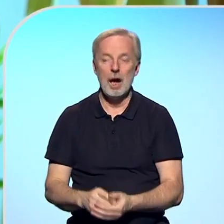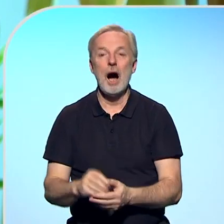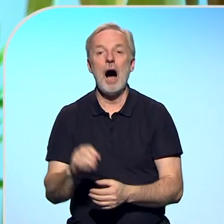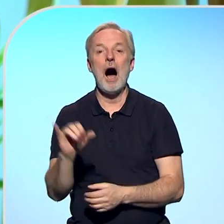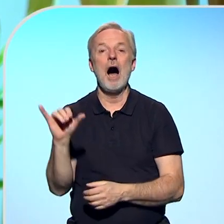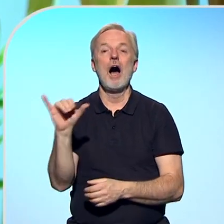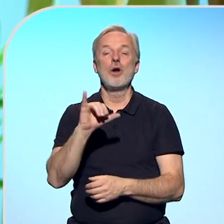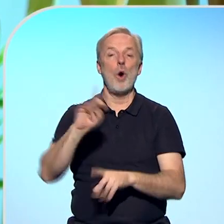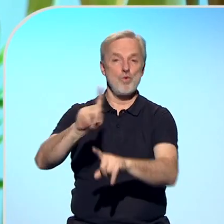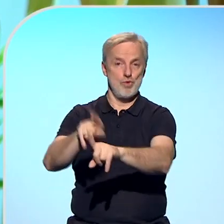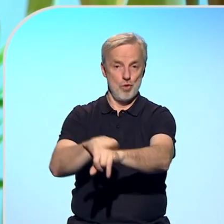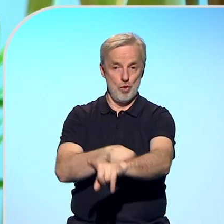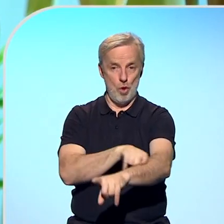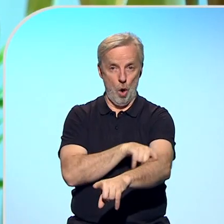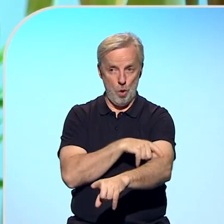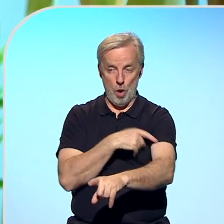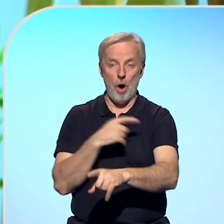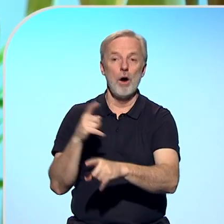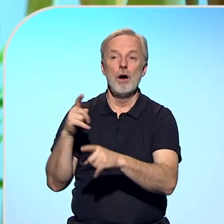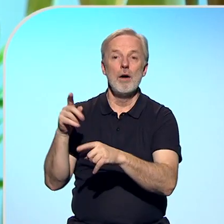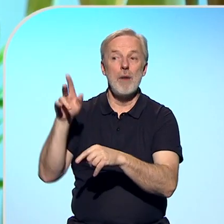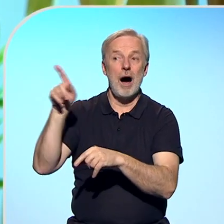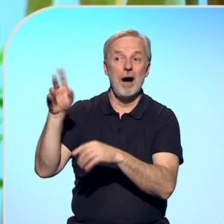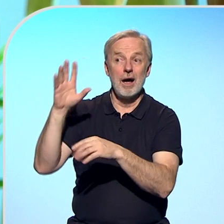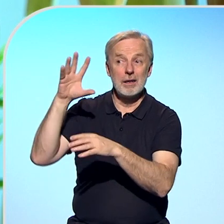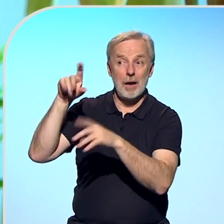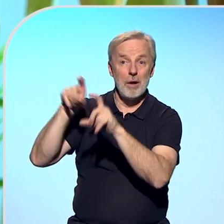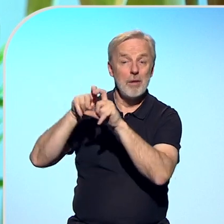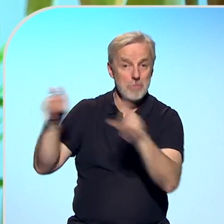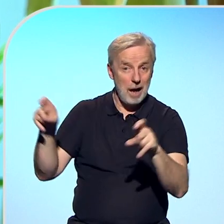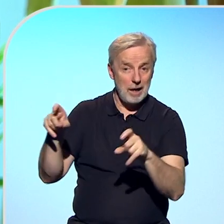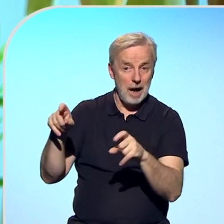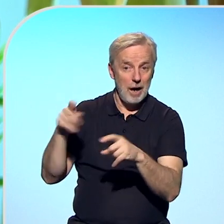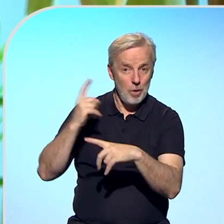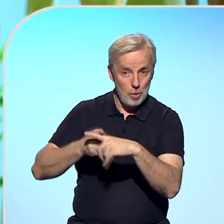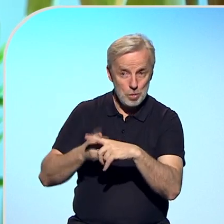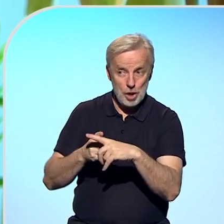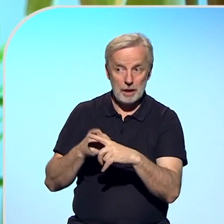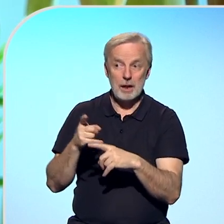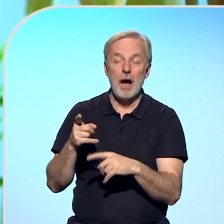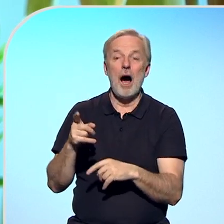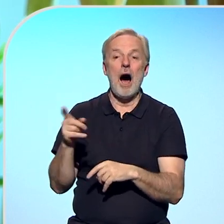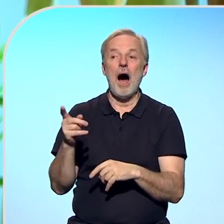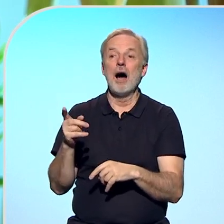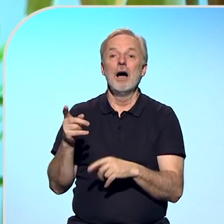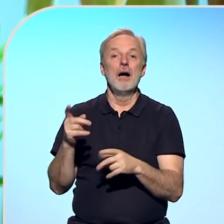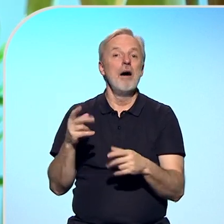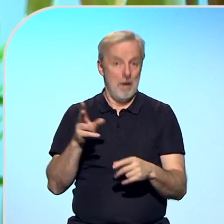jako dlhodobejšie vedený, tak dá se to s nimi vlastně prekonzultovat, prísť na pobočku, prekonzultovat to. Oni